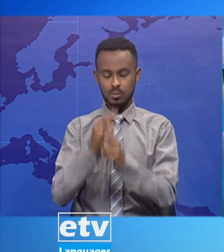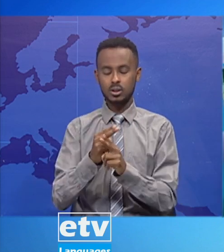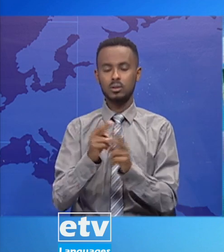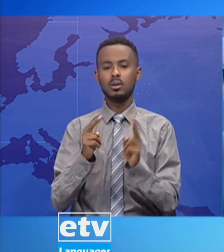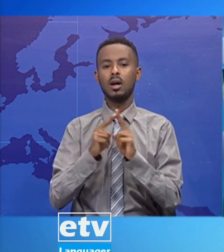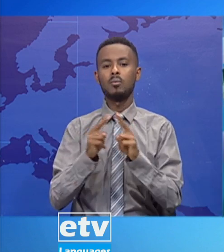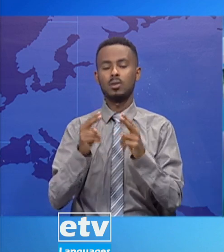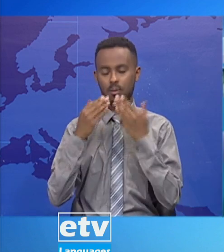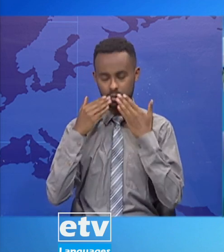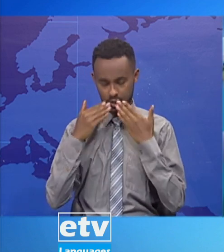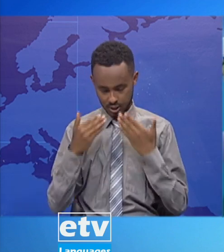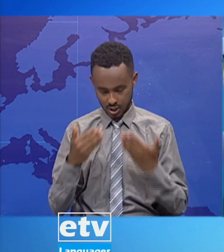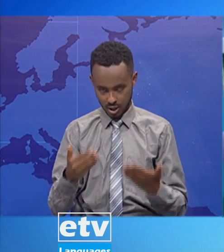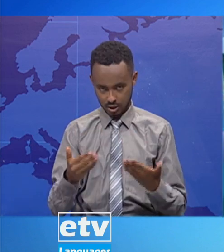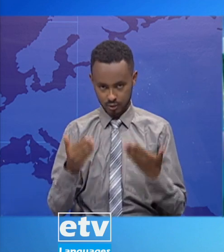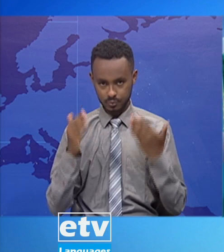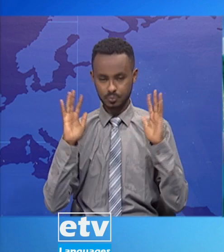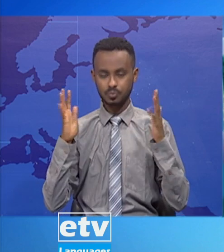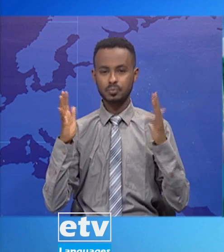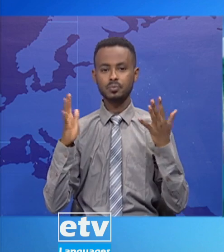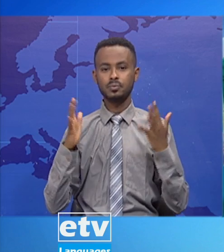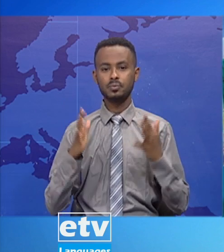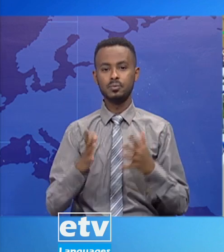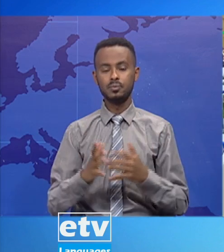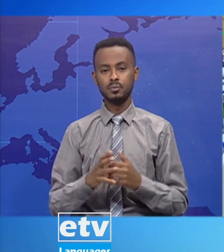አርገን እናመሰግንሻለን።